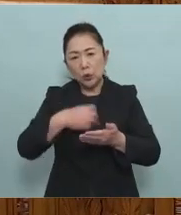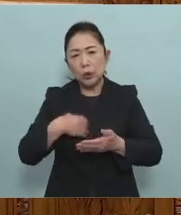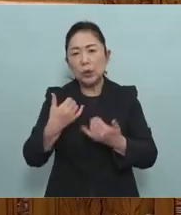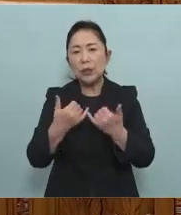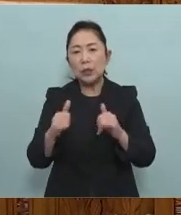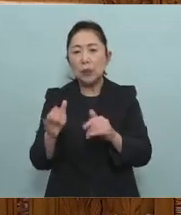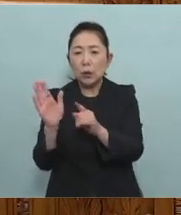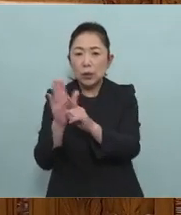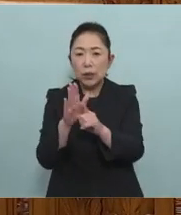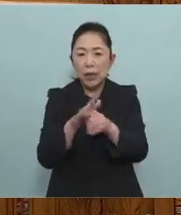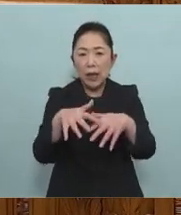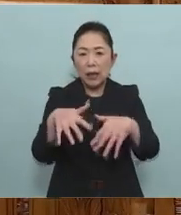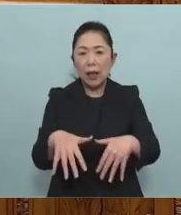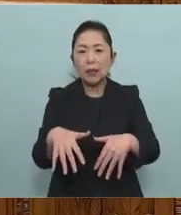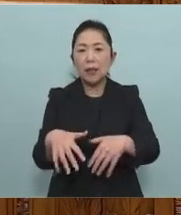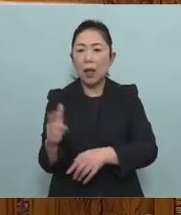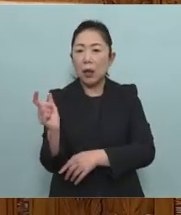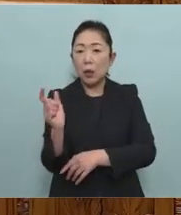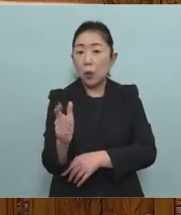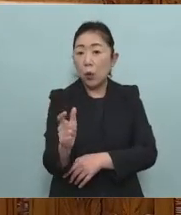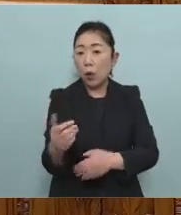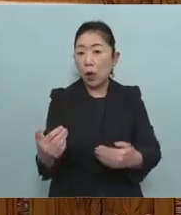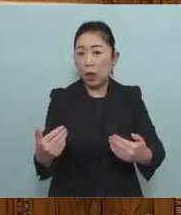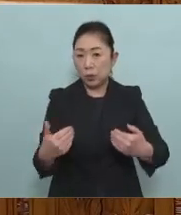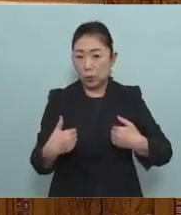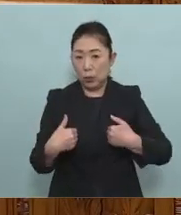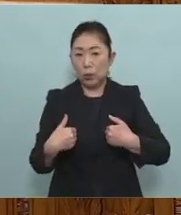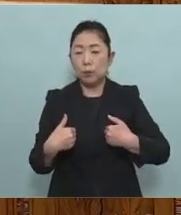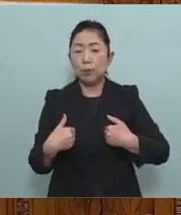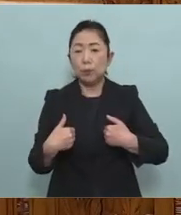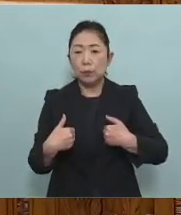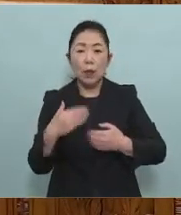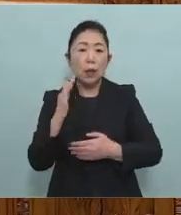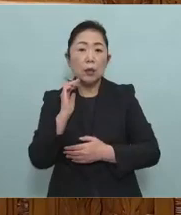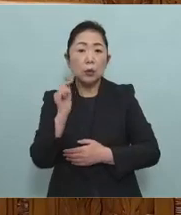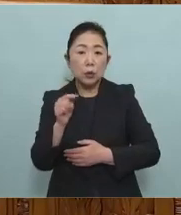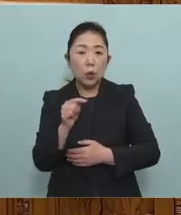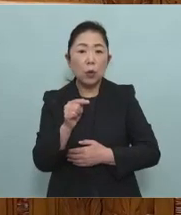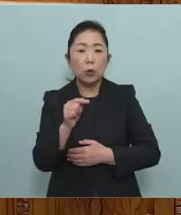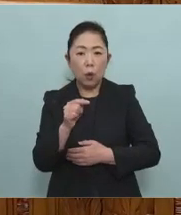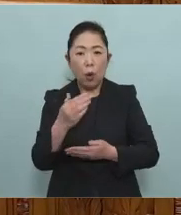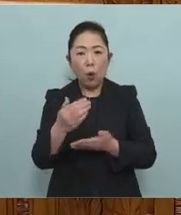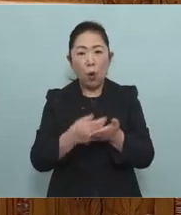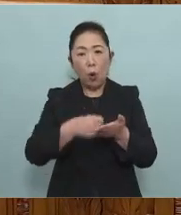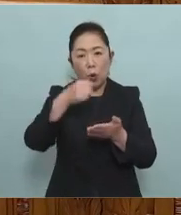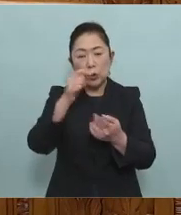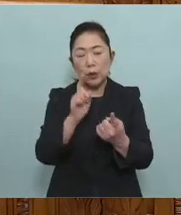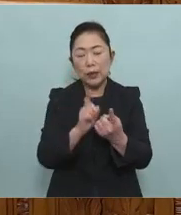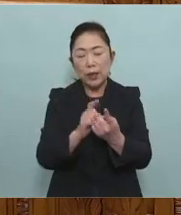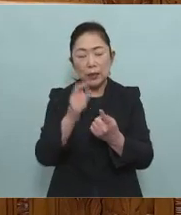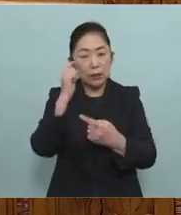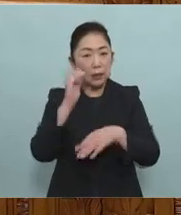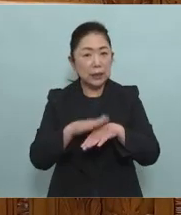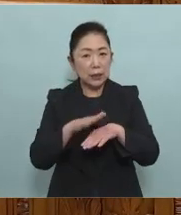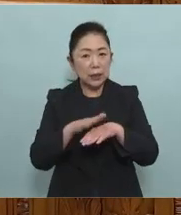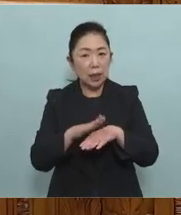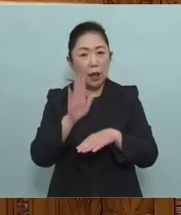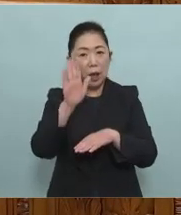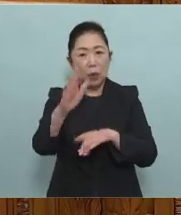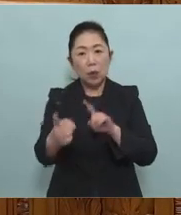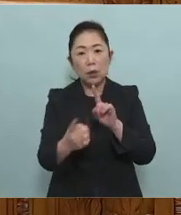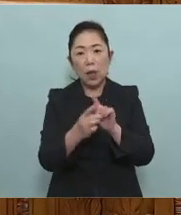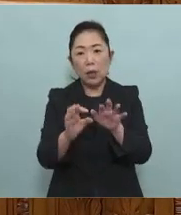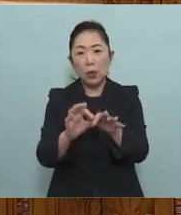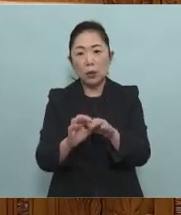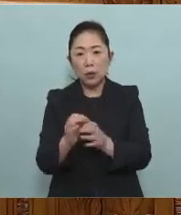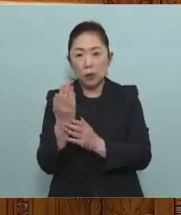対する支援体制をもっと強化していただきたいと考えますが、総理のそれぞれの後遺症に対する認識と今後の対応について